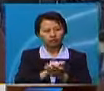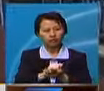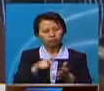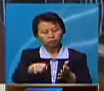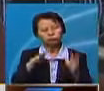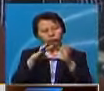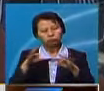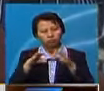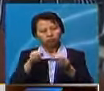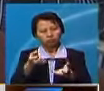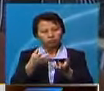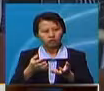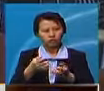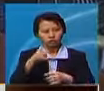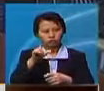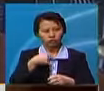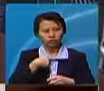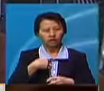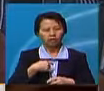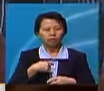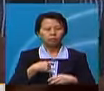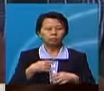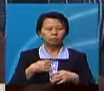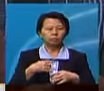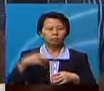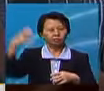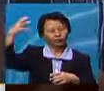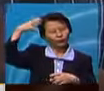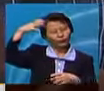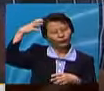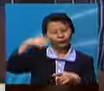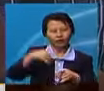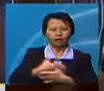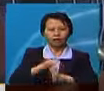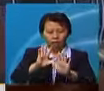lah. Cuma dia bilang, saya sunburn lah. Okay,